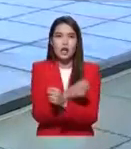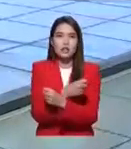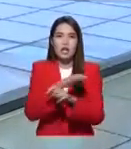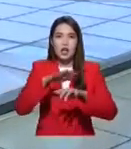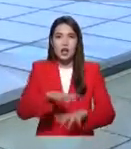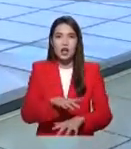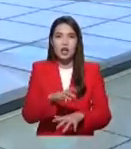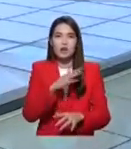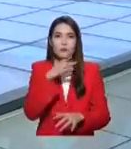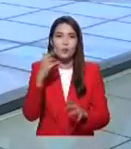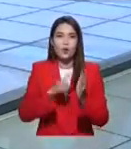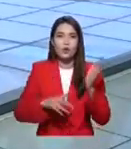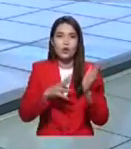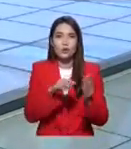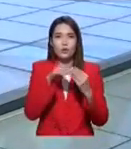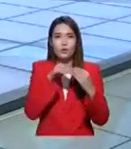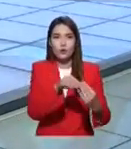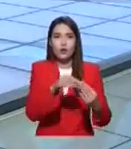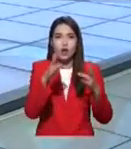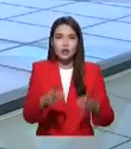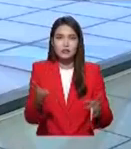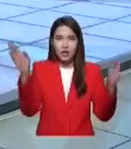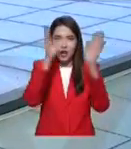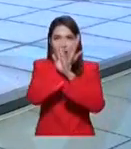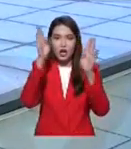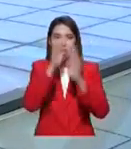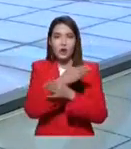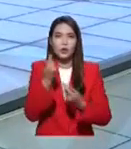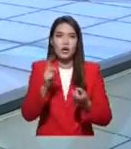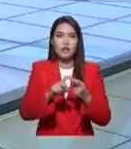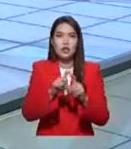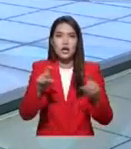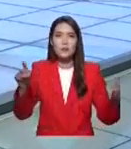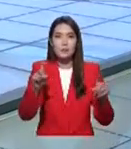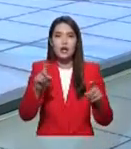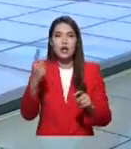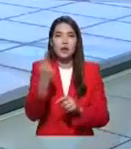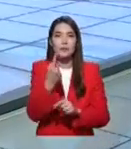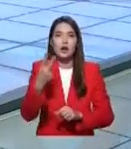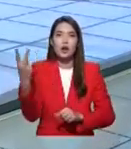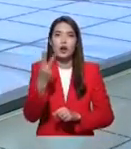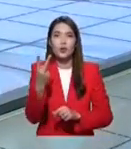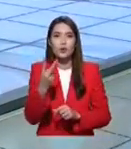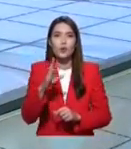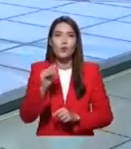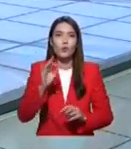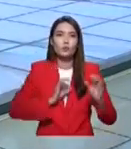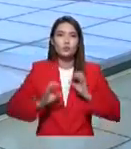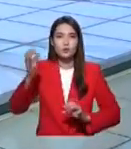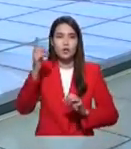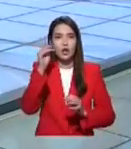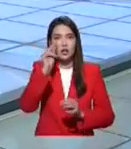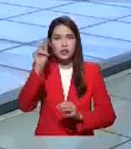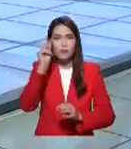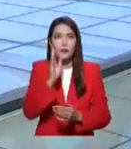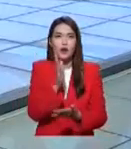мертіккен 79 көлік соқтығысты. Ауырайының қолайсыздығынан мектеп оқушылары мен 1-2 курс студенттерінің сабағы онлайн